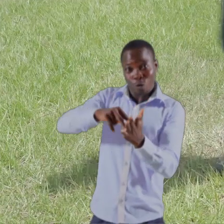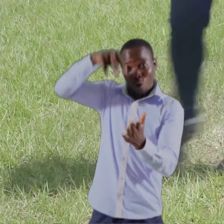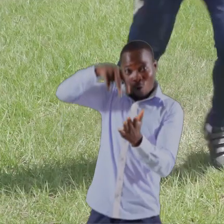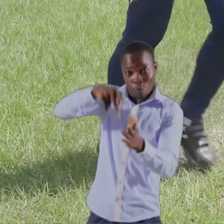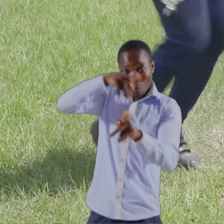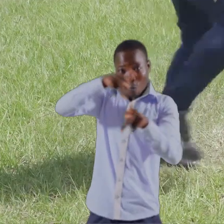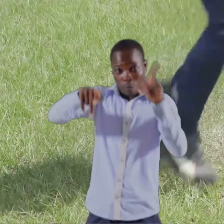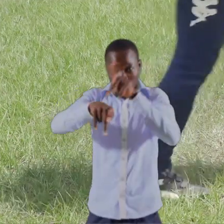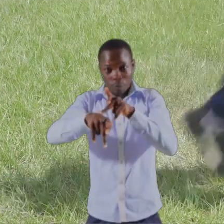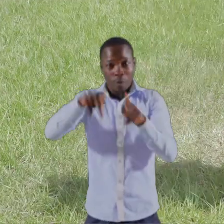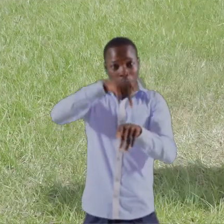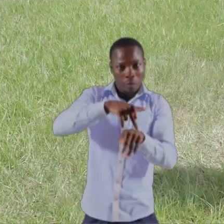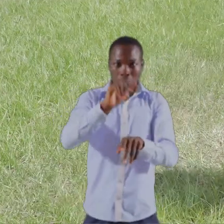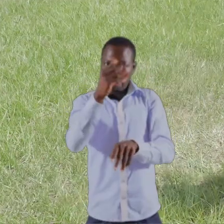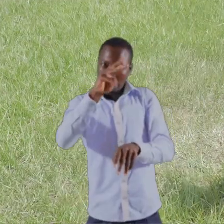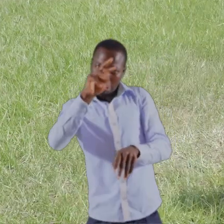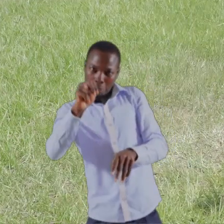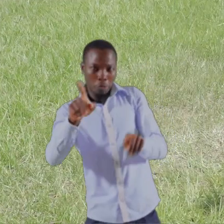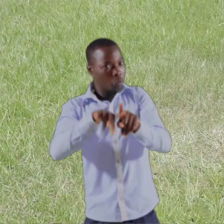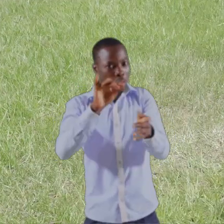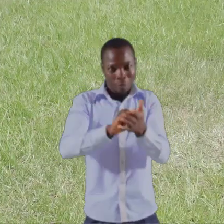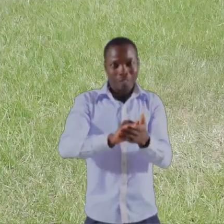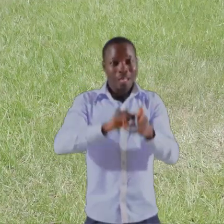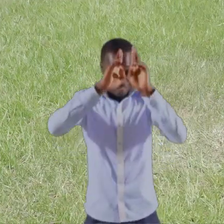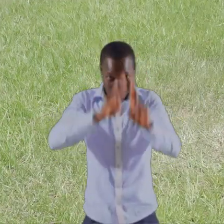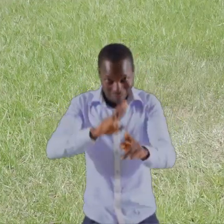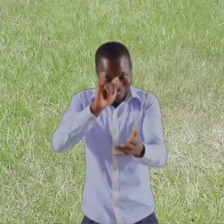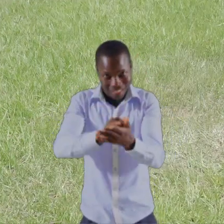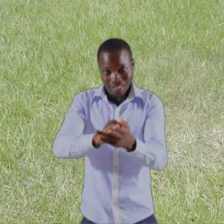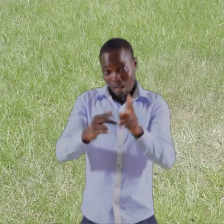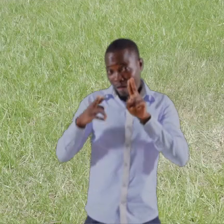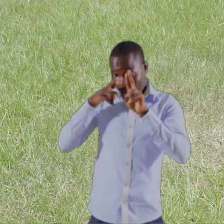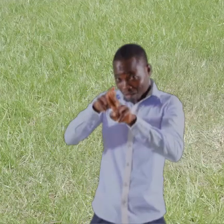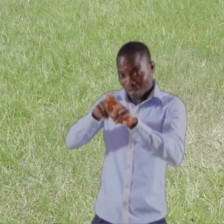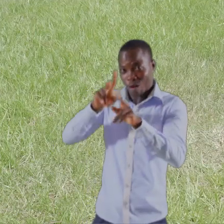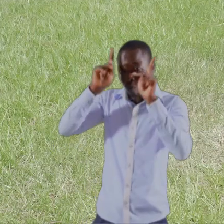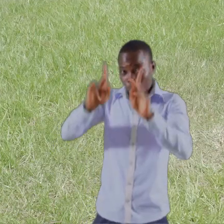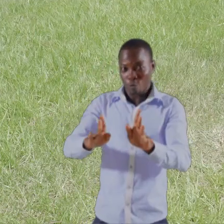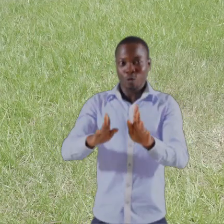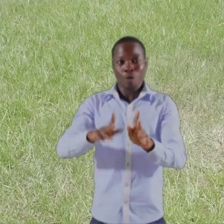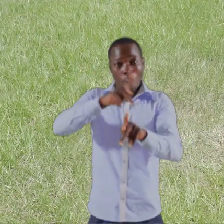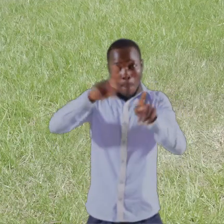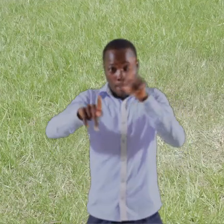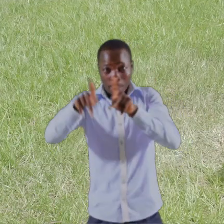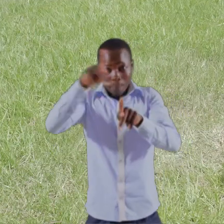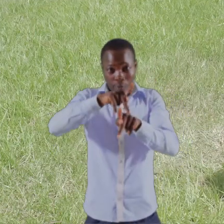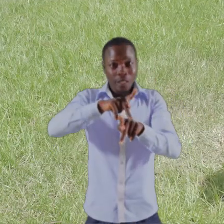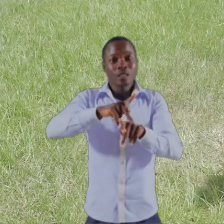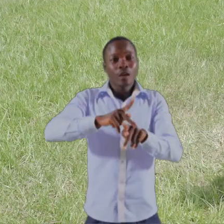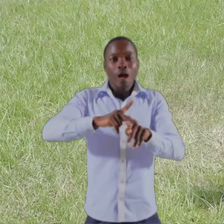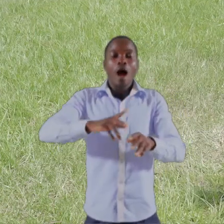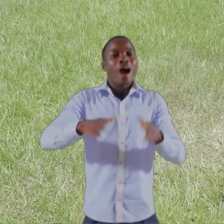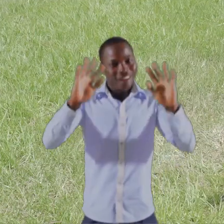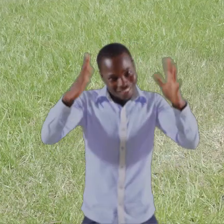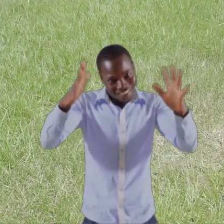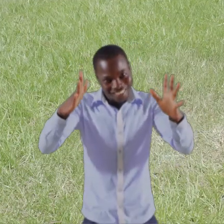genoux à faire pendant au moins 10 minutes. Élévation de genoux, talons-fesses. Talons-fesses, bravo, allez, on